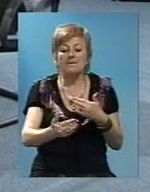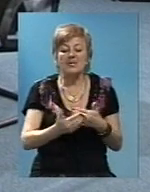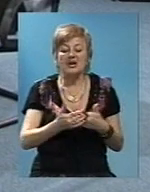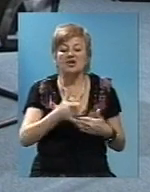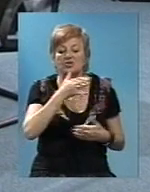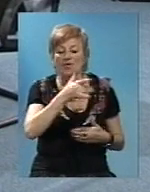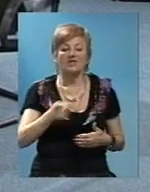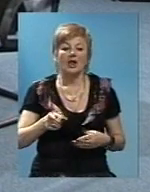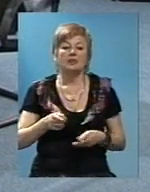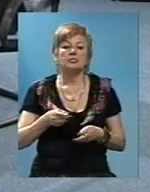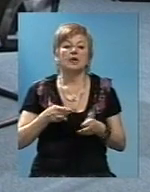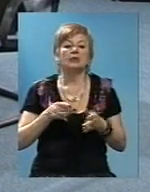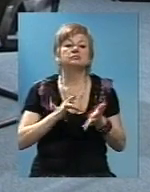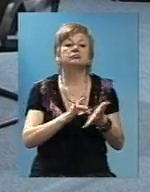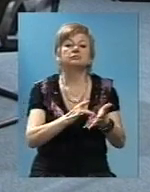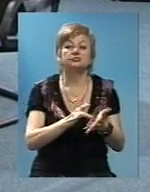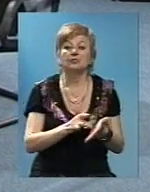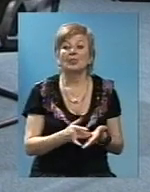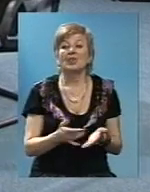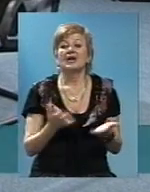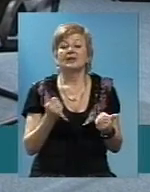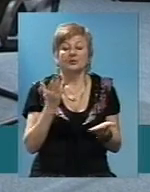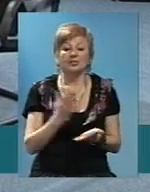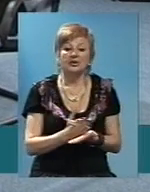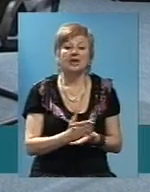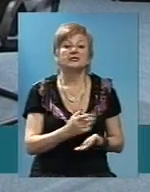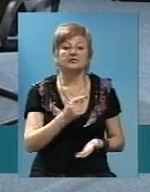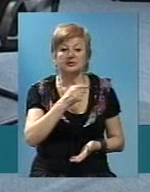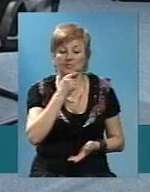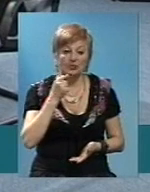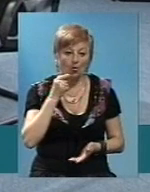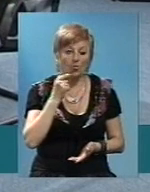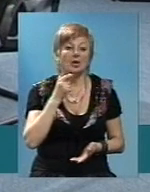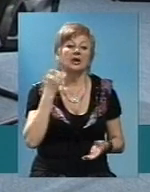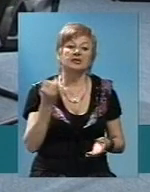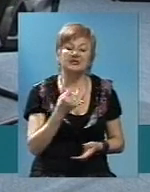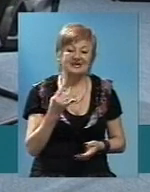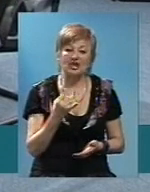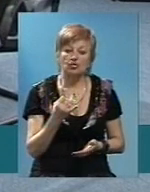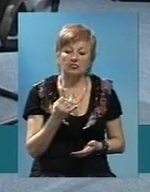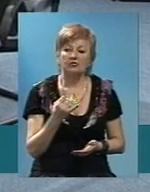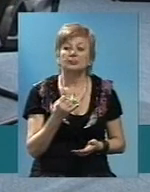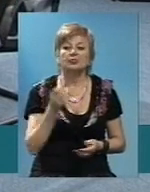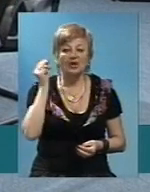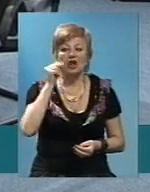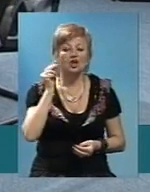поїздки? Ну, дивіться, є насправді кілька освітніх ініціатив, які я координую у Запоріжжі. Є програма «Access» з